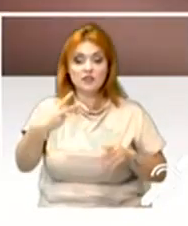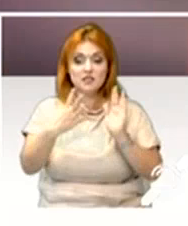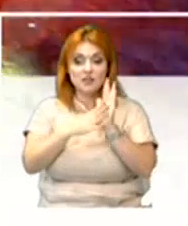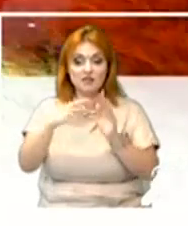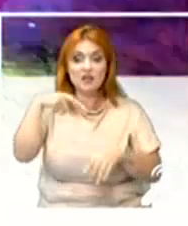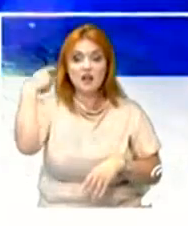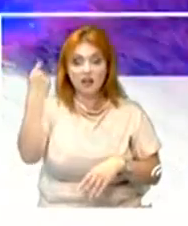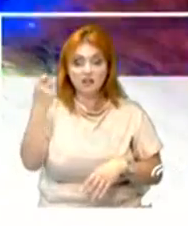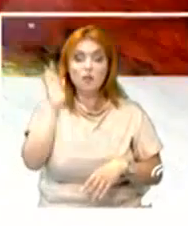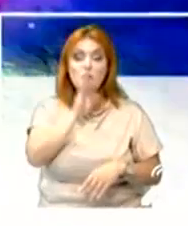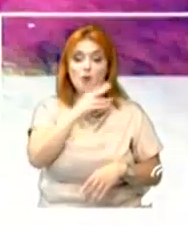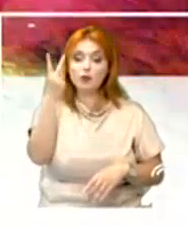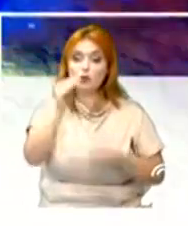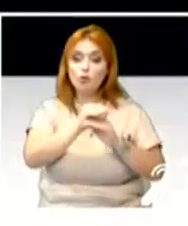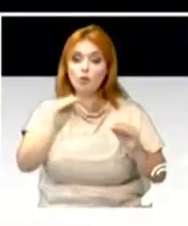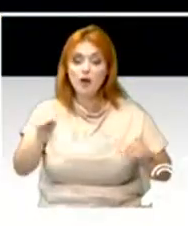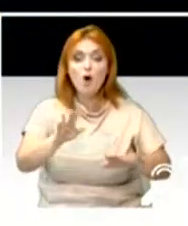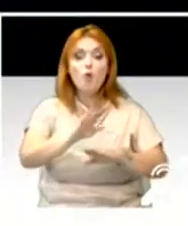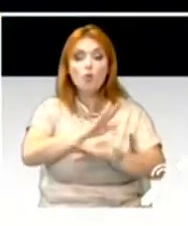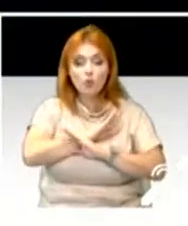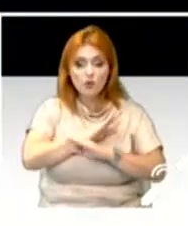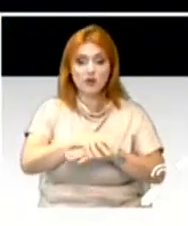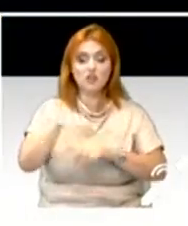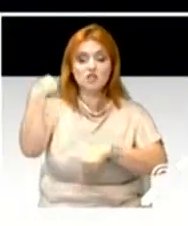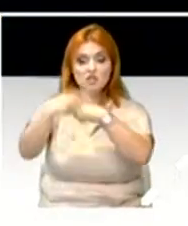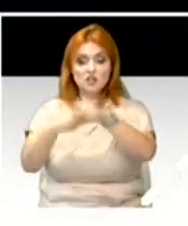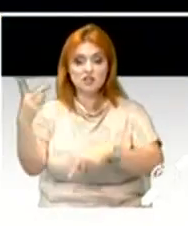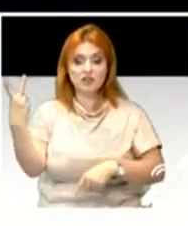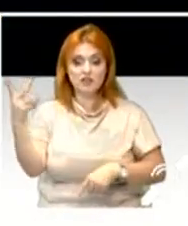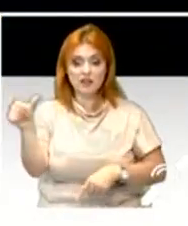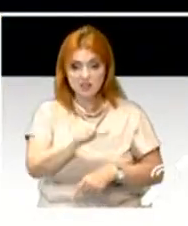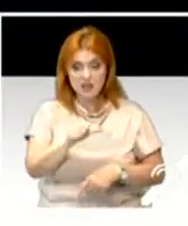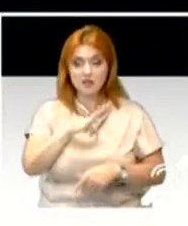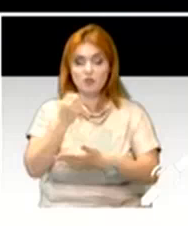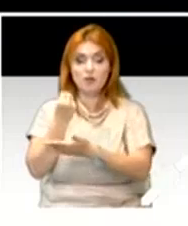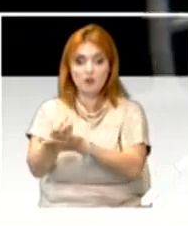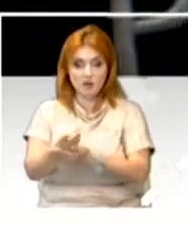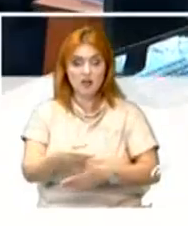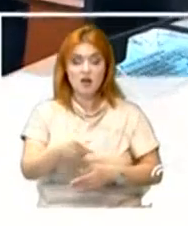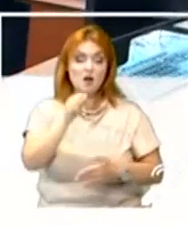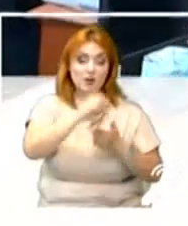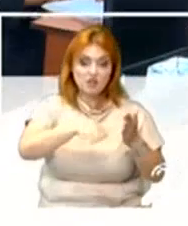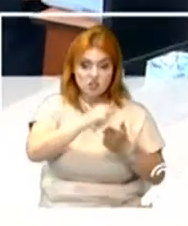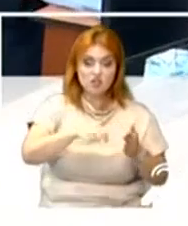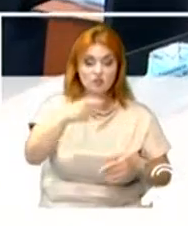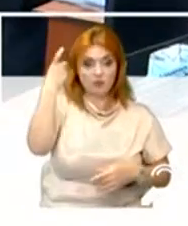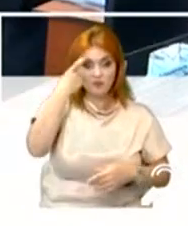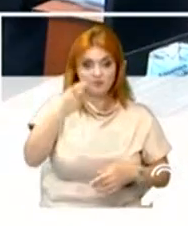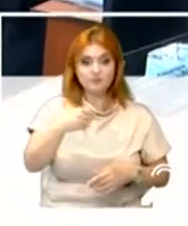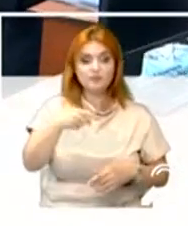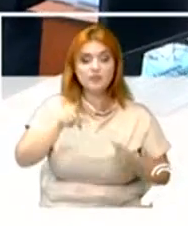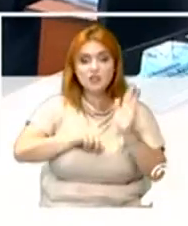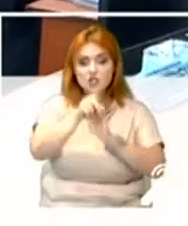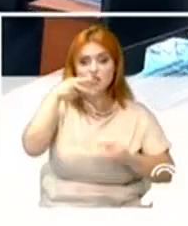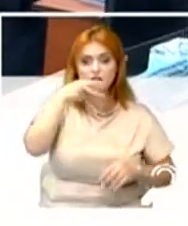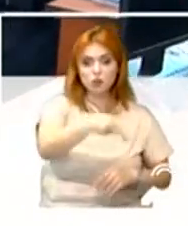la spital după 2 săptămâni de la accident. Învinuitul avea permisul suspendat pentru consum de alcool. Din 2011, pe numele lui, au